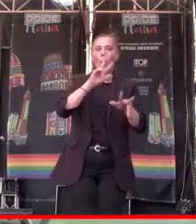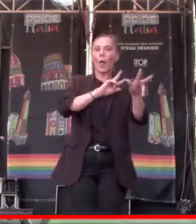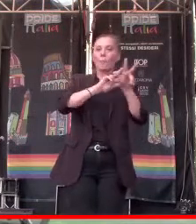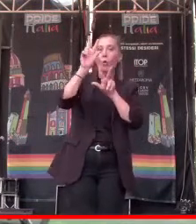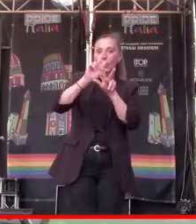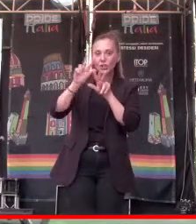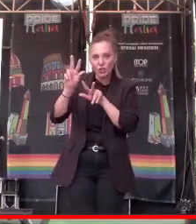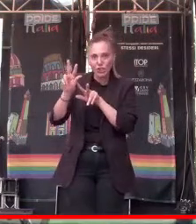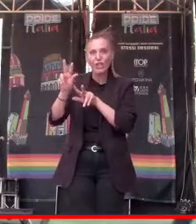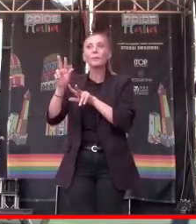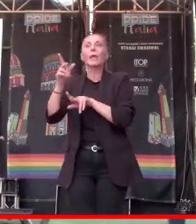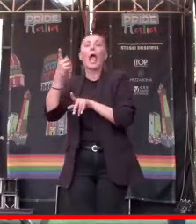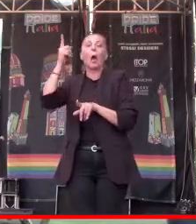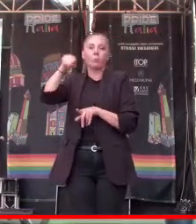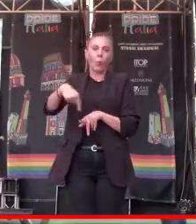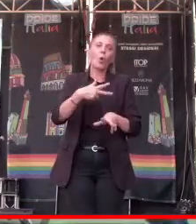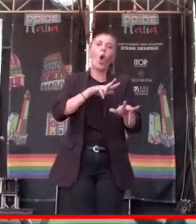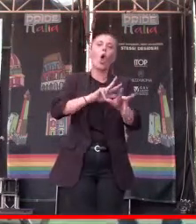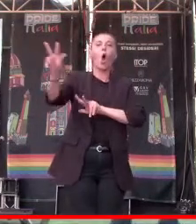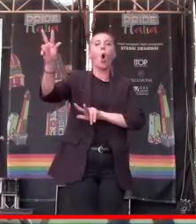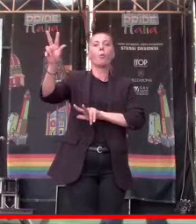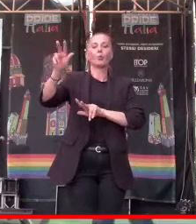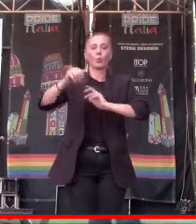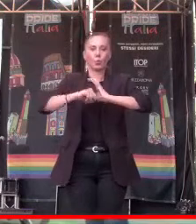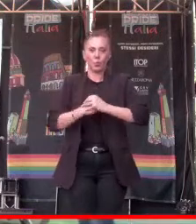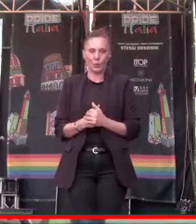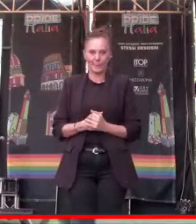il comune. Io indagherei.